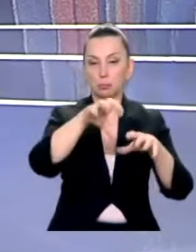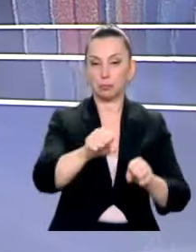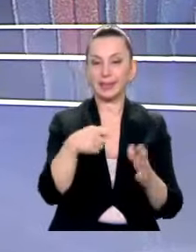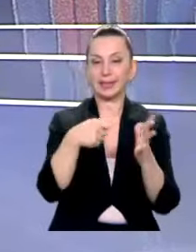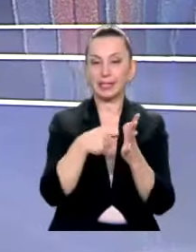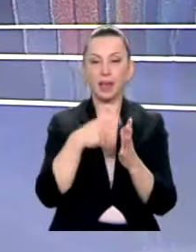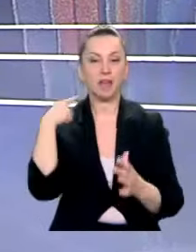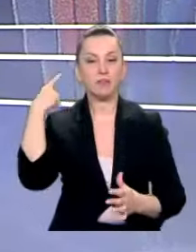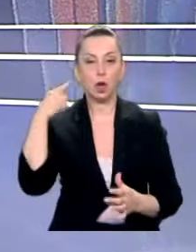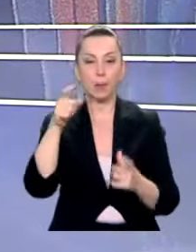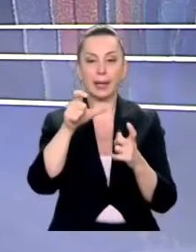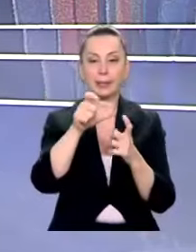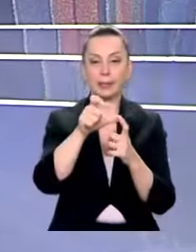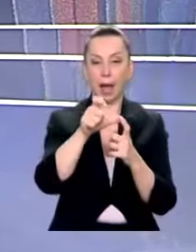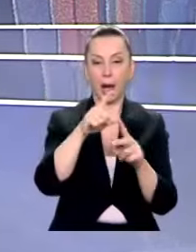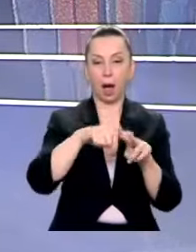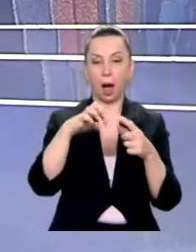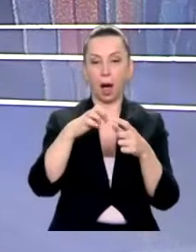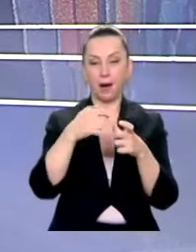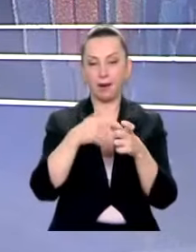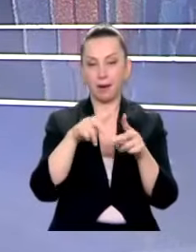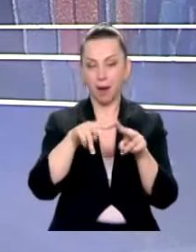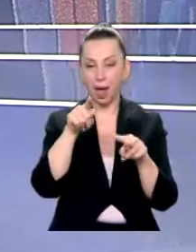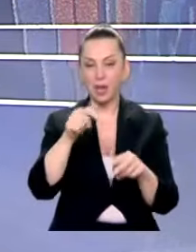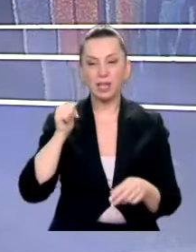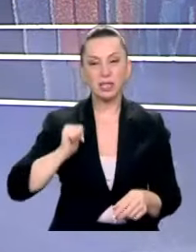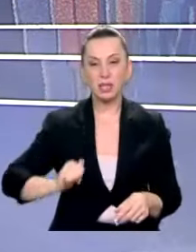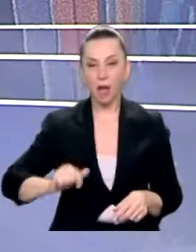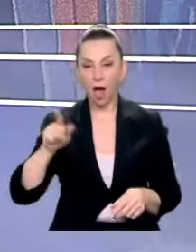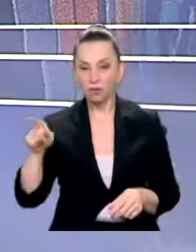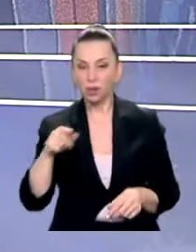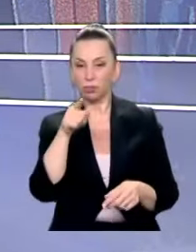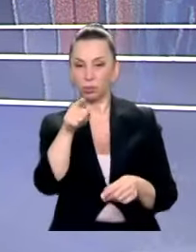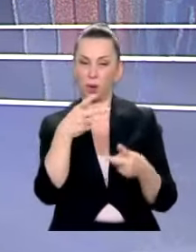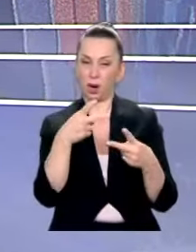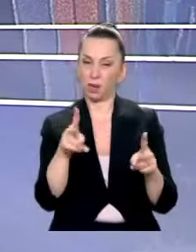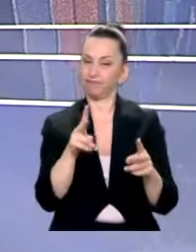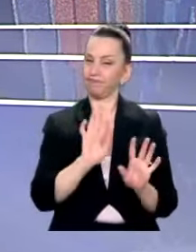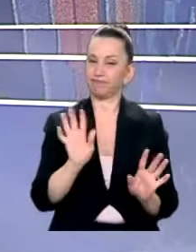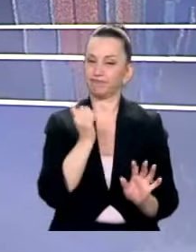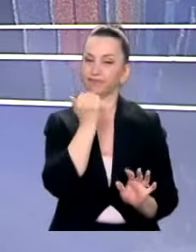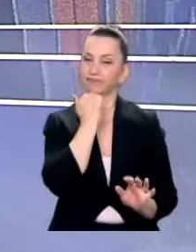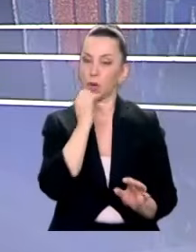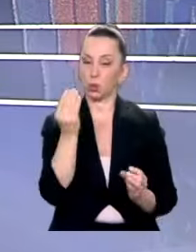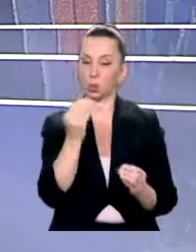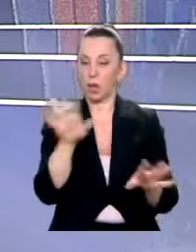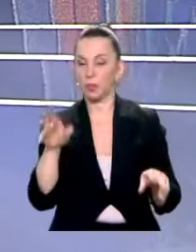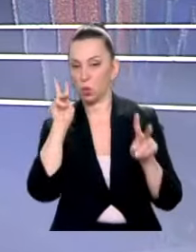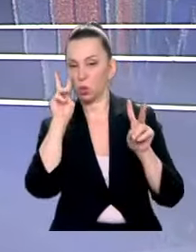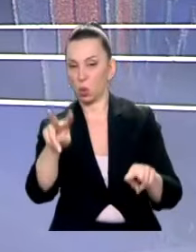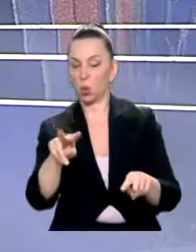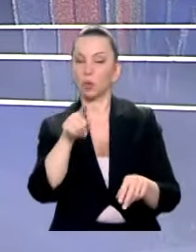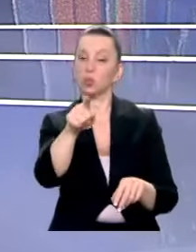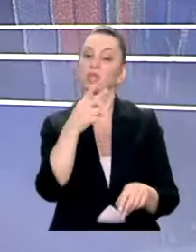isimlere fenomen Sarem Uysal da eklendi. Savcılık o içerikleri çocuklar da görüyor gerekçesiyle Uysal'ın tutuklanmasını talep